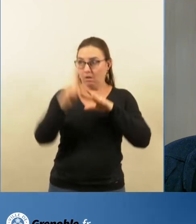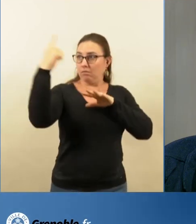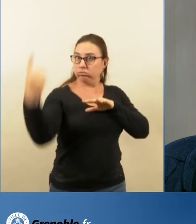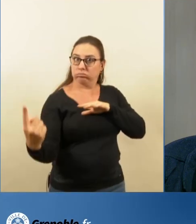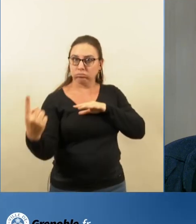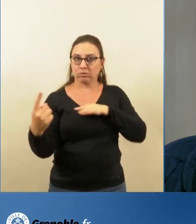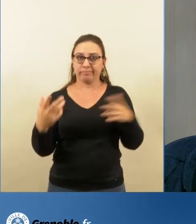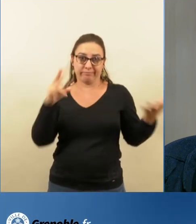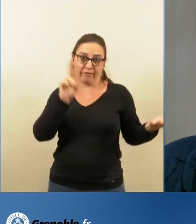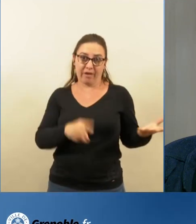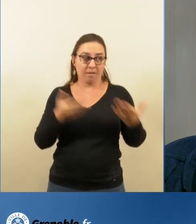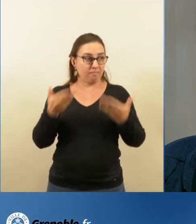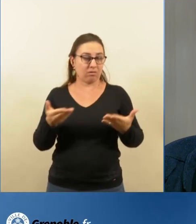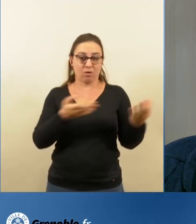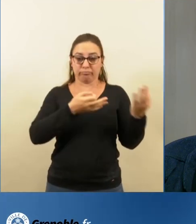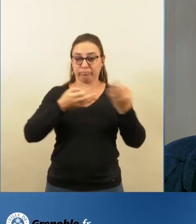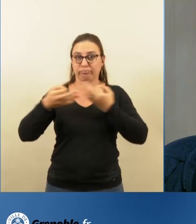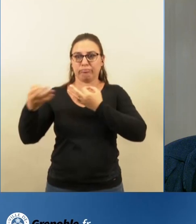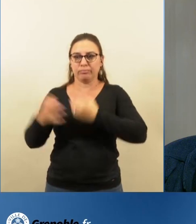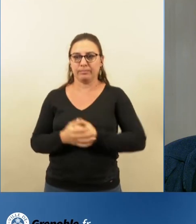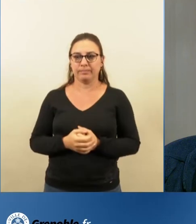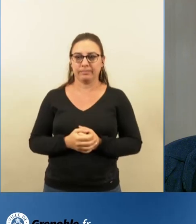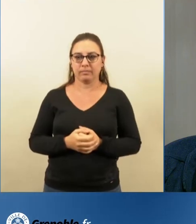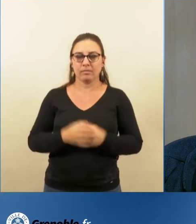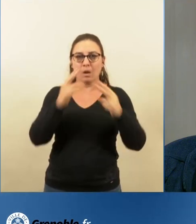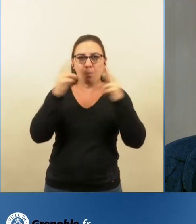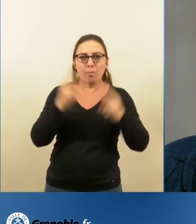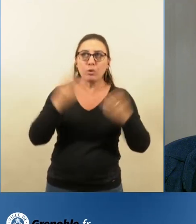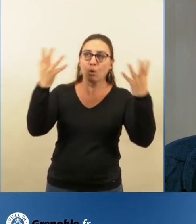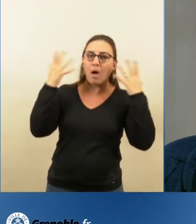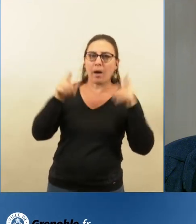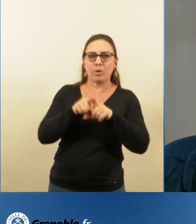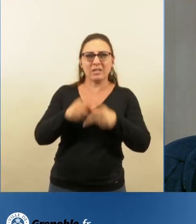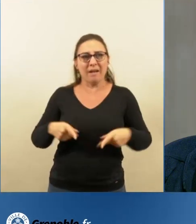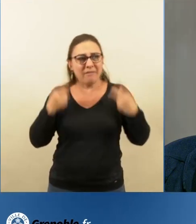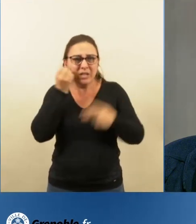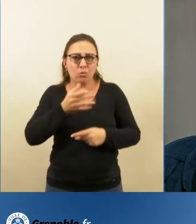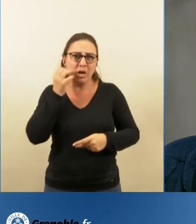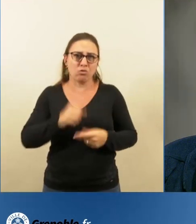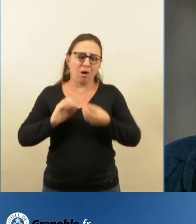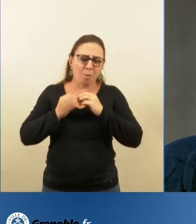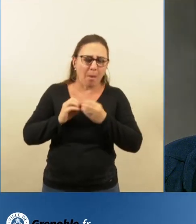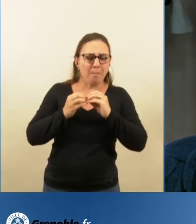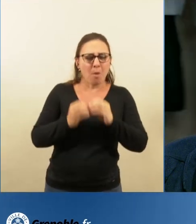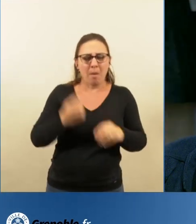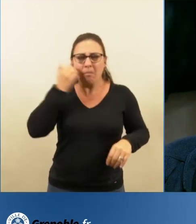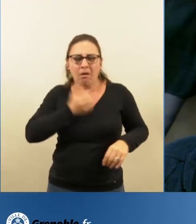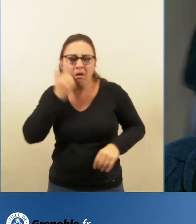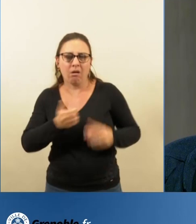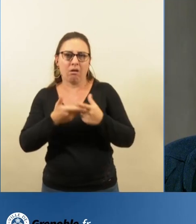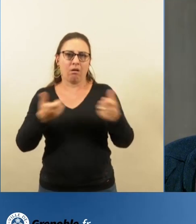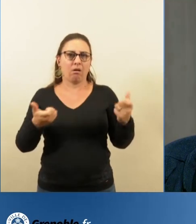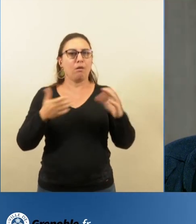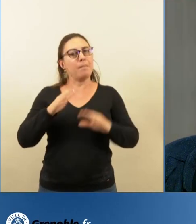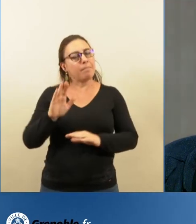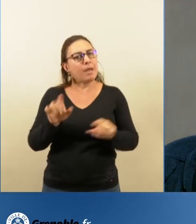tristement commun la pollution de l'air tue elle gage des vies dans leur caractère le plus quotidien donc mais comme toute chose elle prend bien